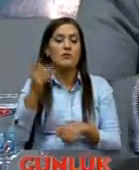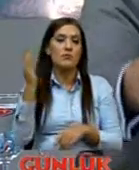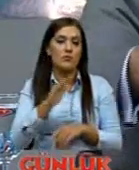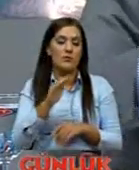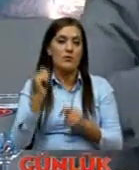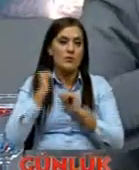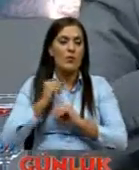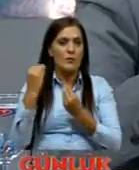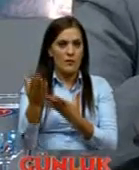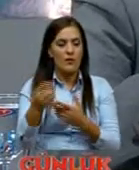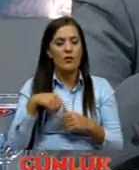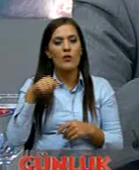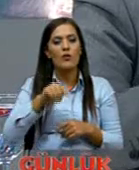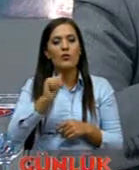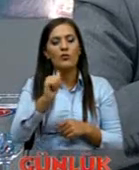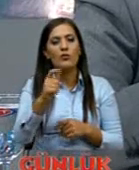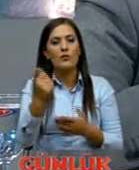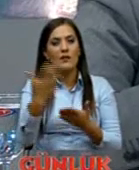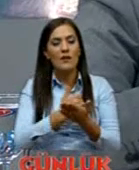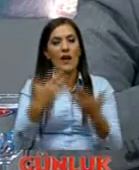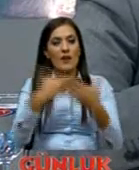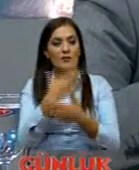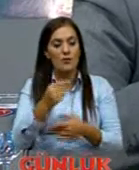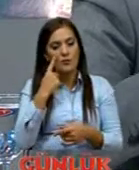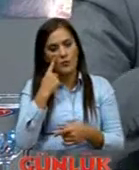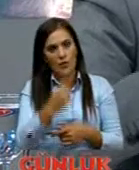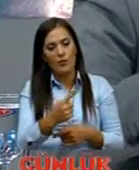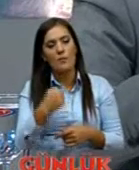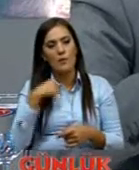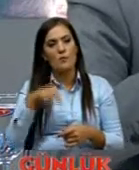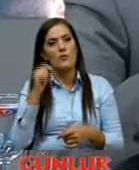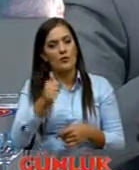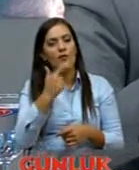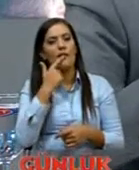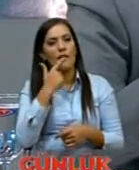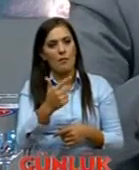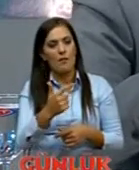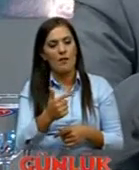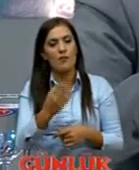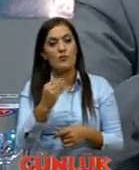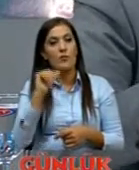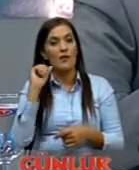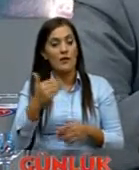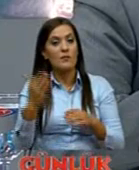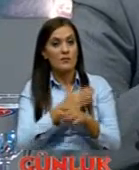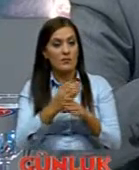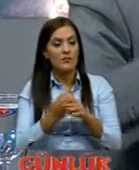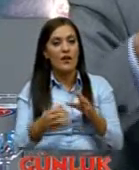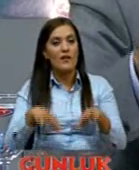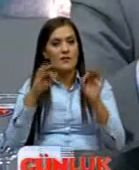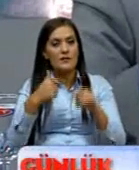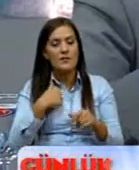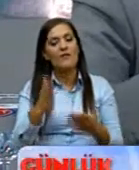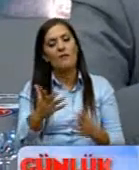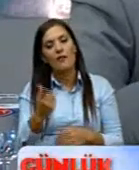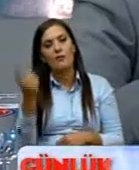da günlük cirosunda akşam oldu mu görüyor. Yani ben bugün demek ki çok kaliteli ürün üretmişim ki, veya